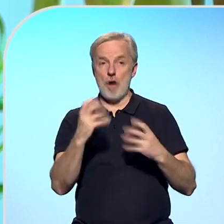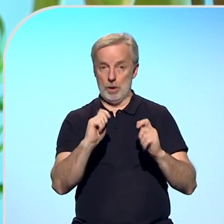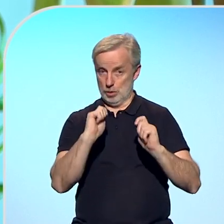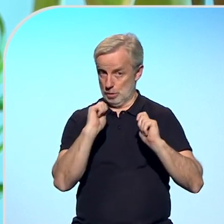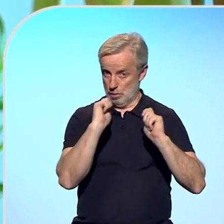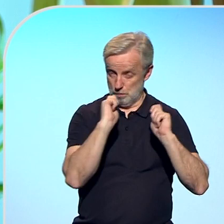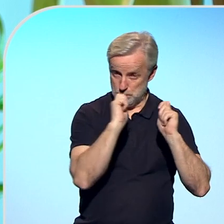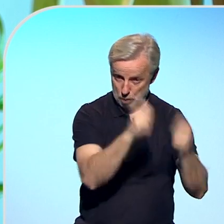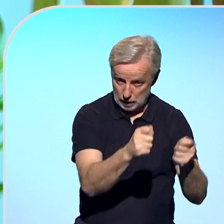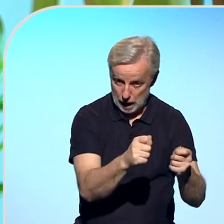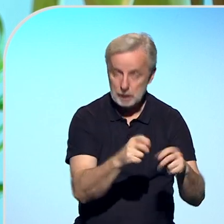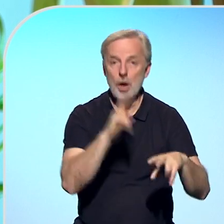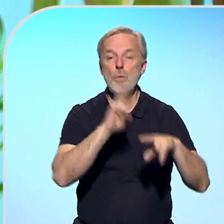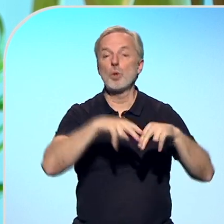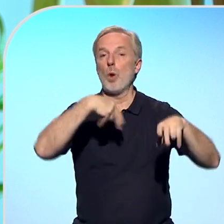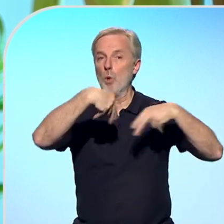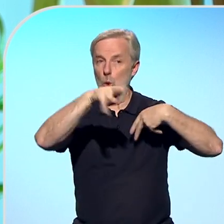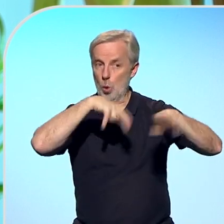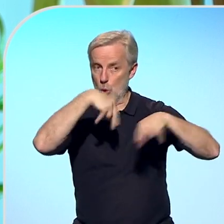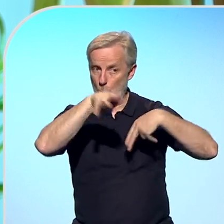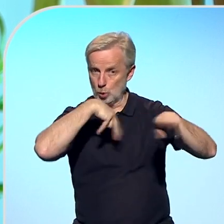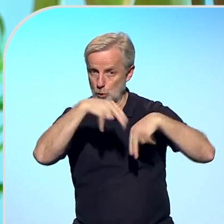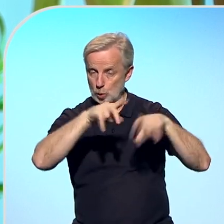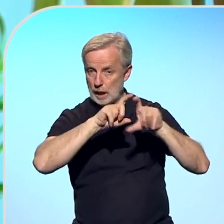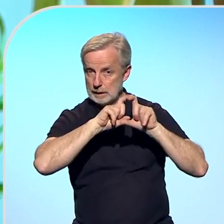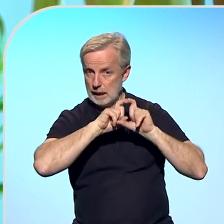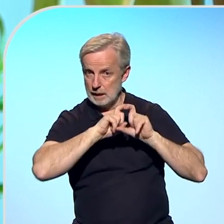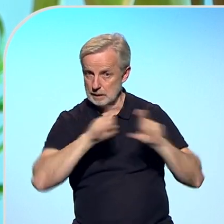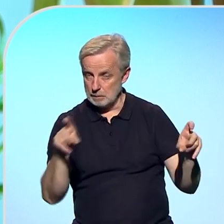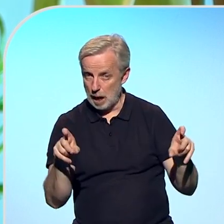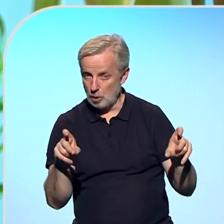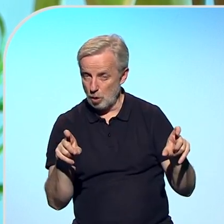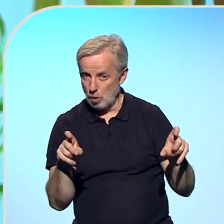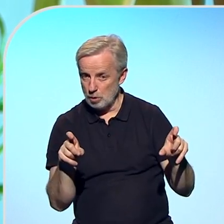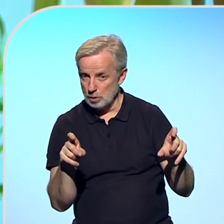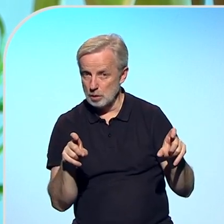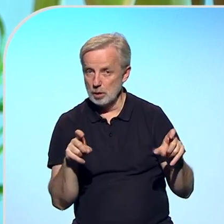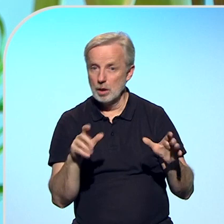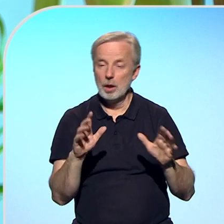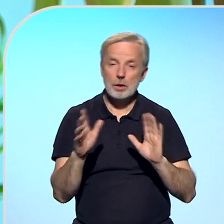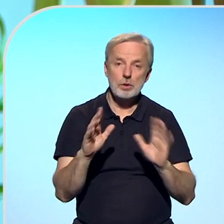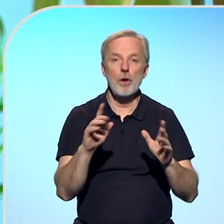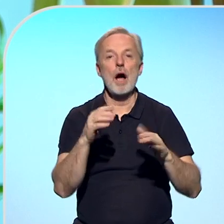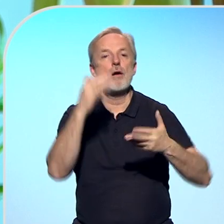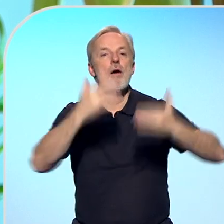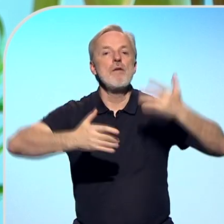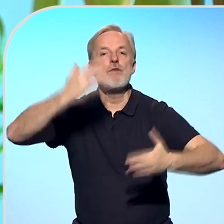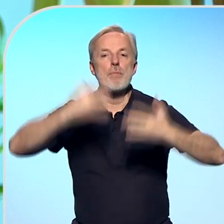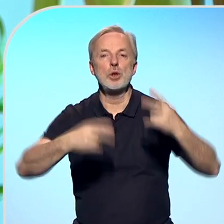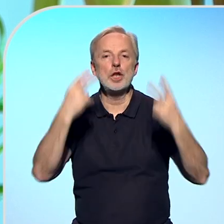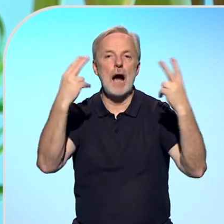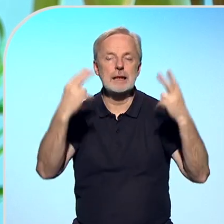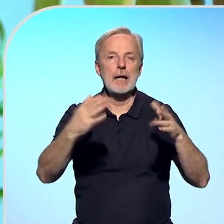dá sa urobiť nejaká predkonzultácia s tou bankou a trošku to s ním ako prekonzultovať v tejto oblasti, ako tie odhady vlastne